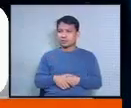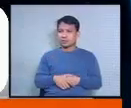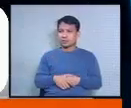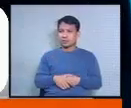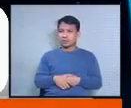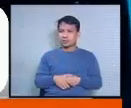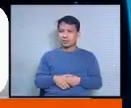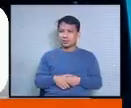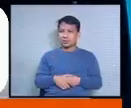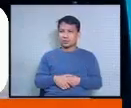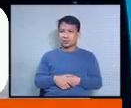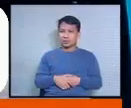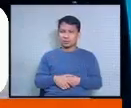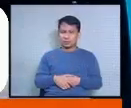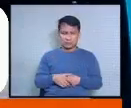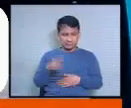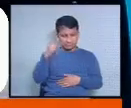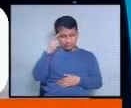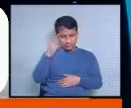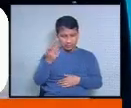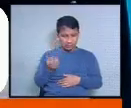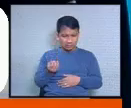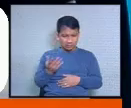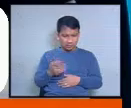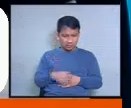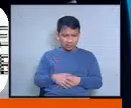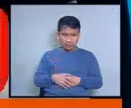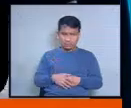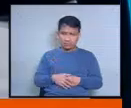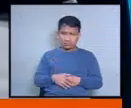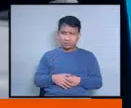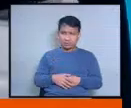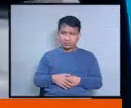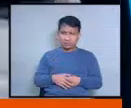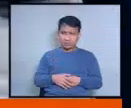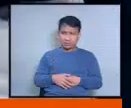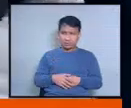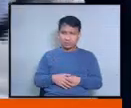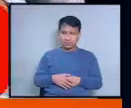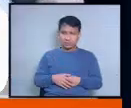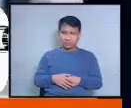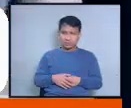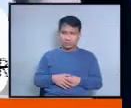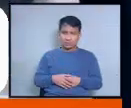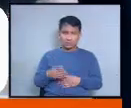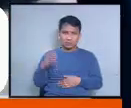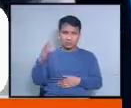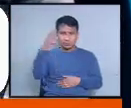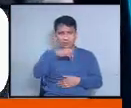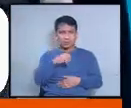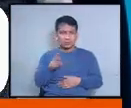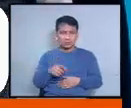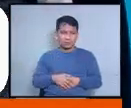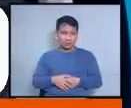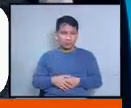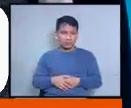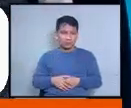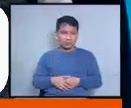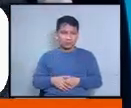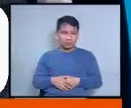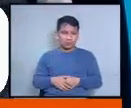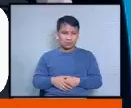Siguro mga ano yan. Hindi ko ma-ano eh. Mga ilan po? Ano? Sige, ballpark figure sa inyo pong palagay lang. Mga siguro ilan po? Mga ano